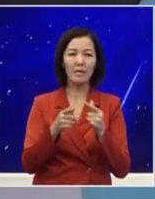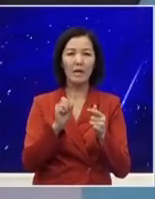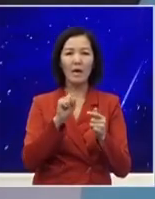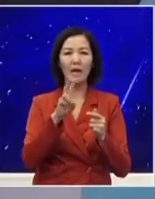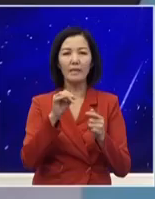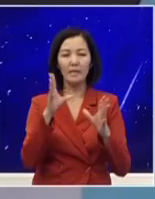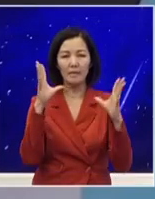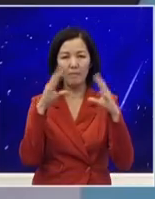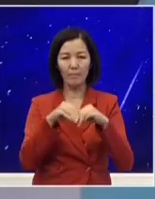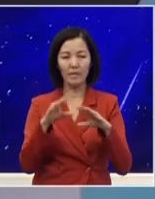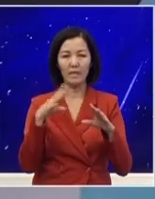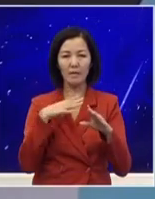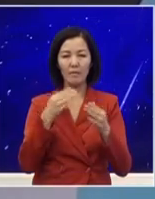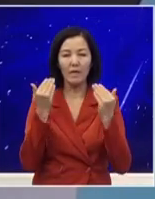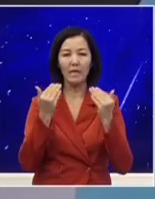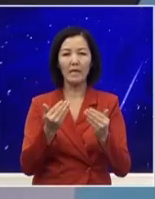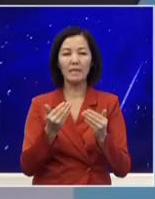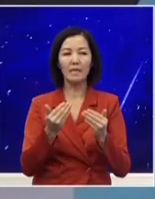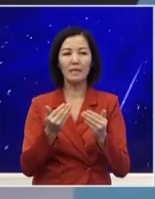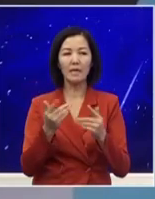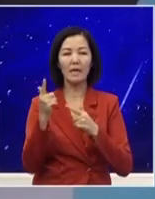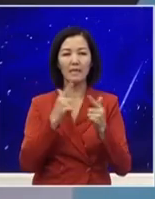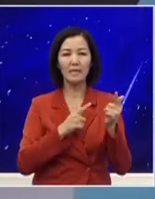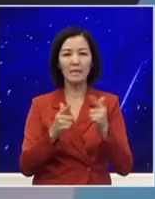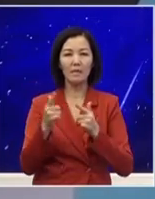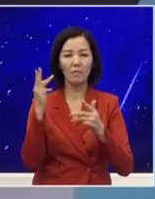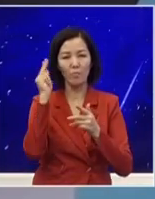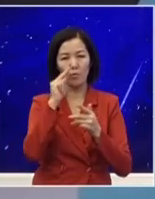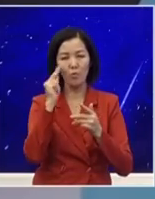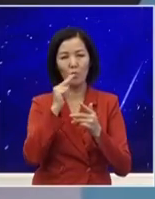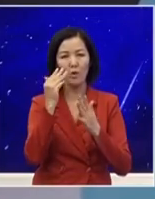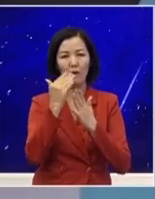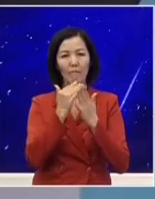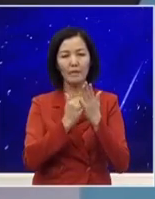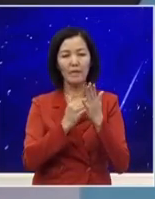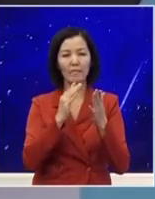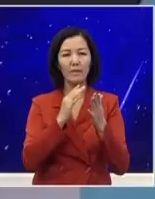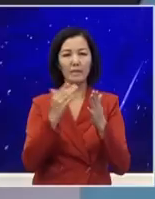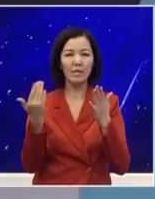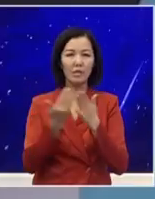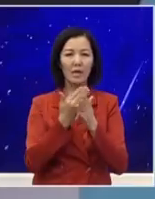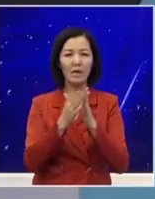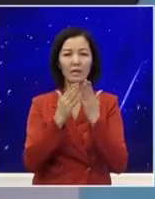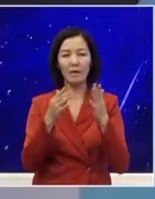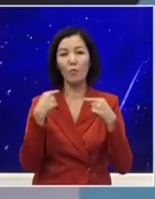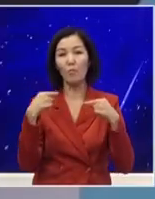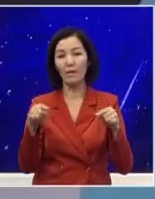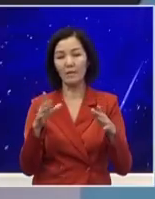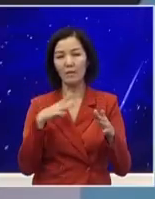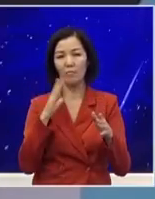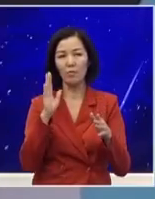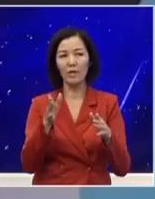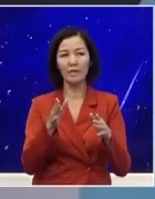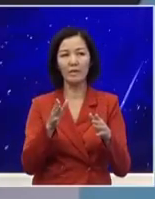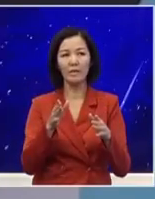бірге кіріктірілген болатын. Енді қазіргі әзірленіп жатқан оқу бағдарламасына сәйкес шығарылатын әліппе оқулығы ол бөлек болады. Шолпан Таңатына